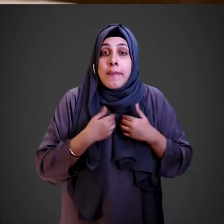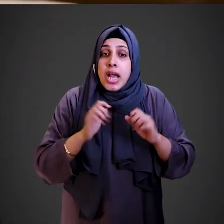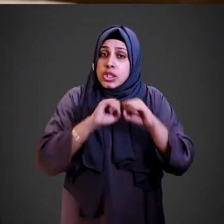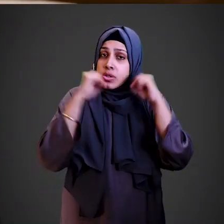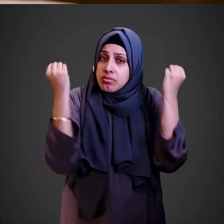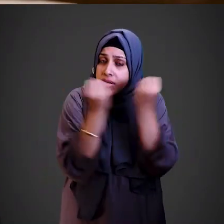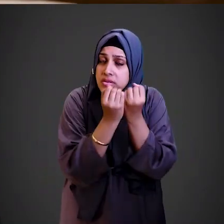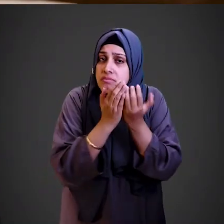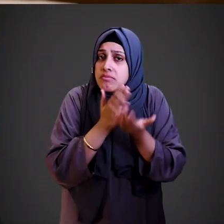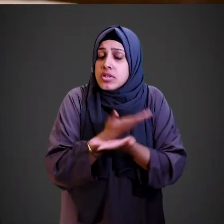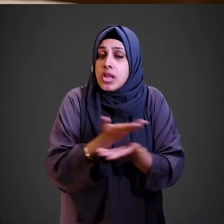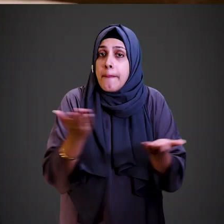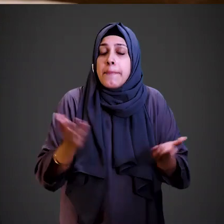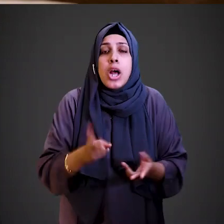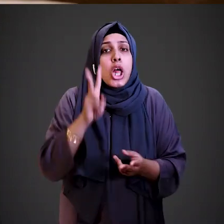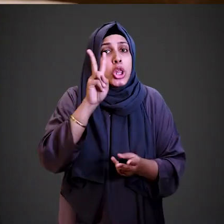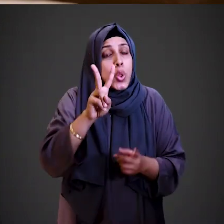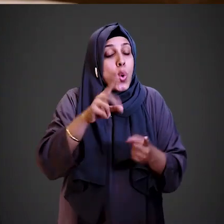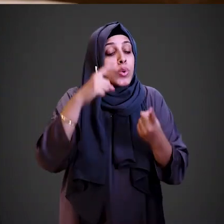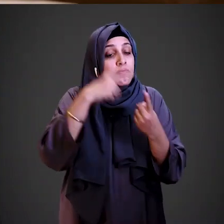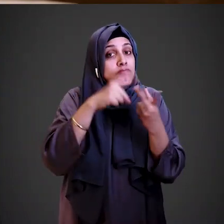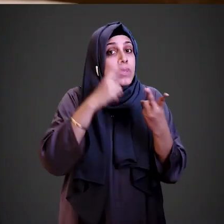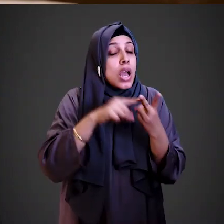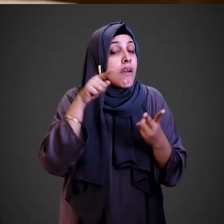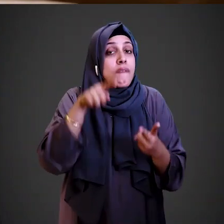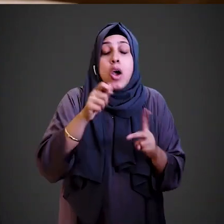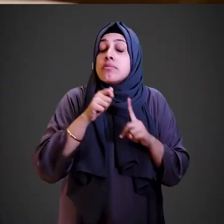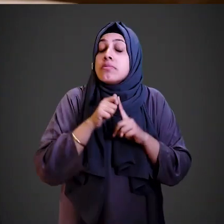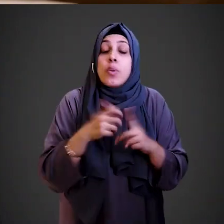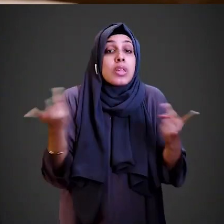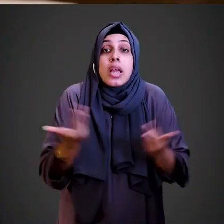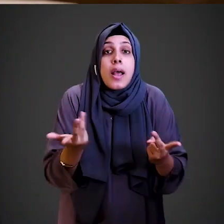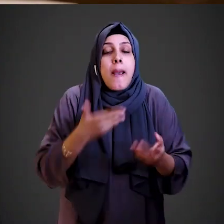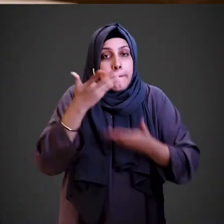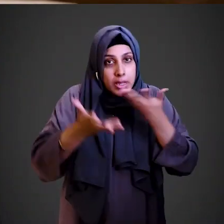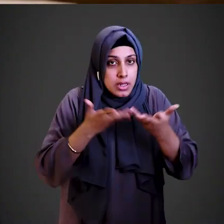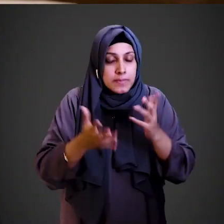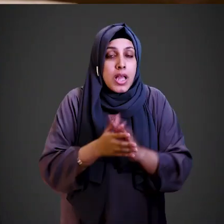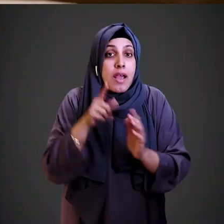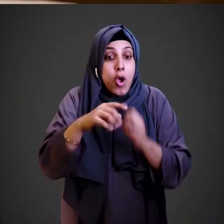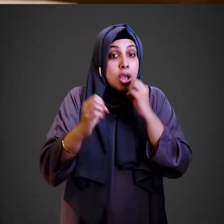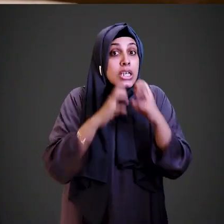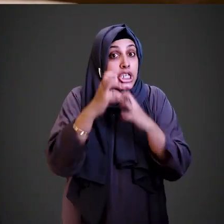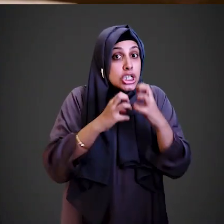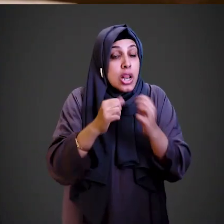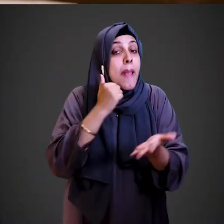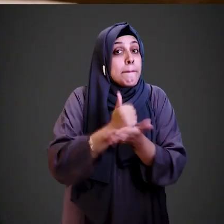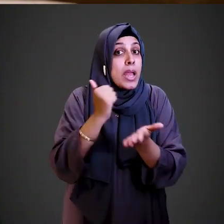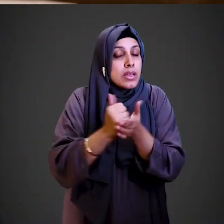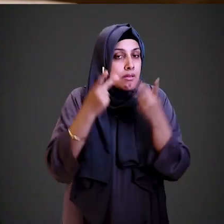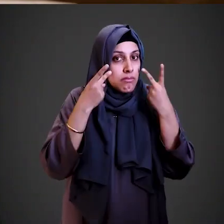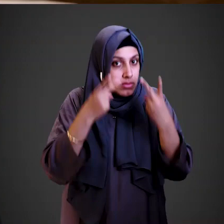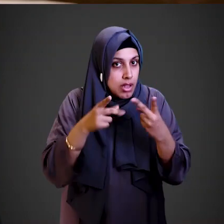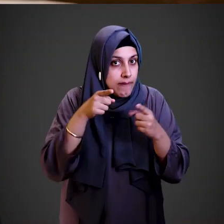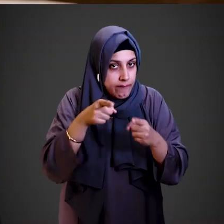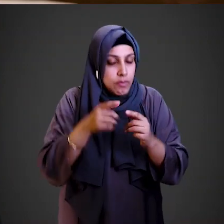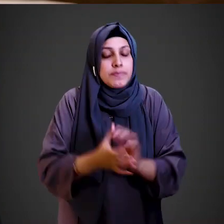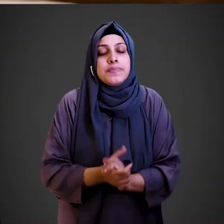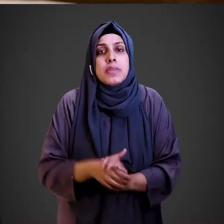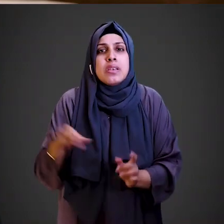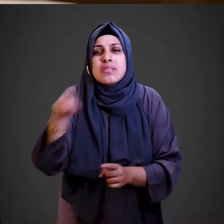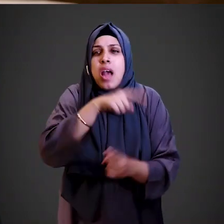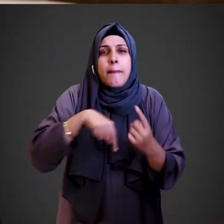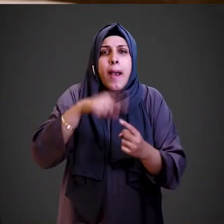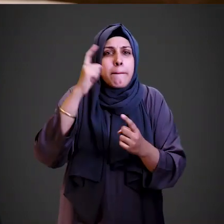हमारे मुआशरे में दो पहलू बहुत ज़्यादा ज़रूरी हैं जब आप डिजिटल बैंकिंग को देख रहे हैं और शायद